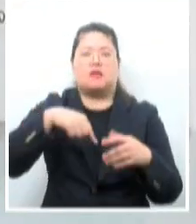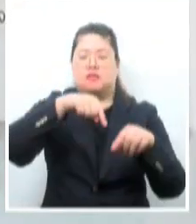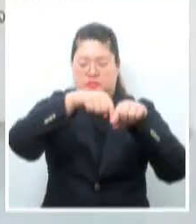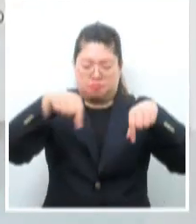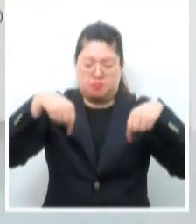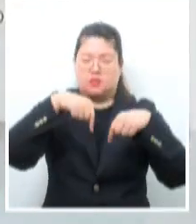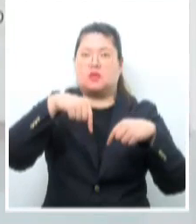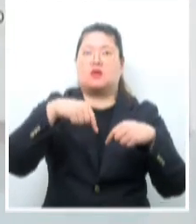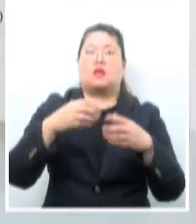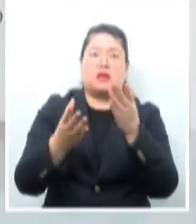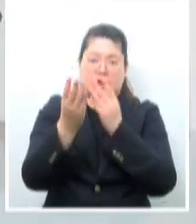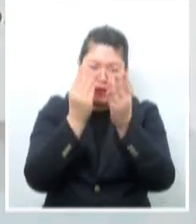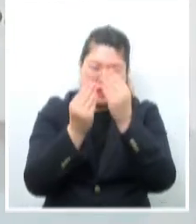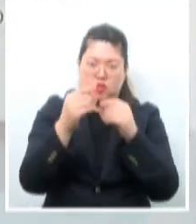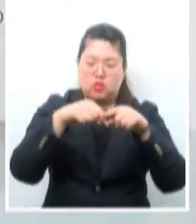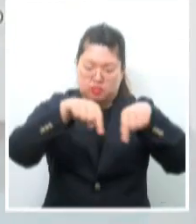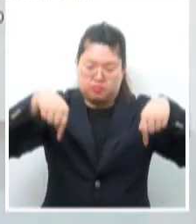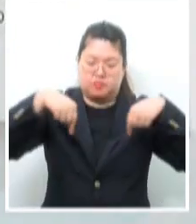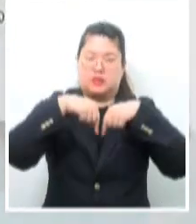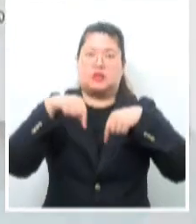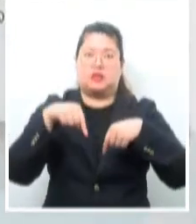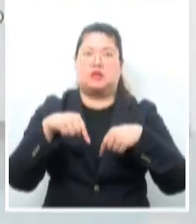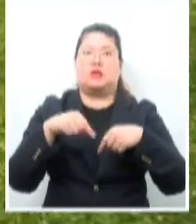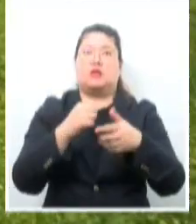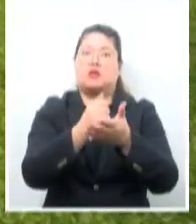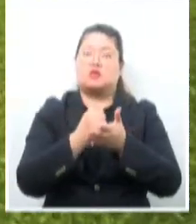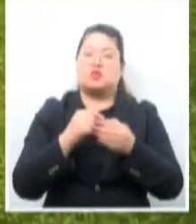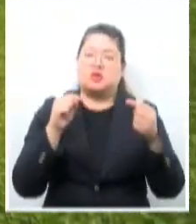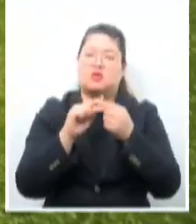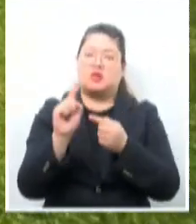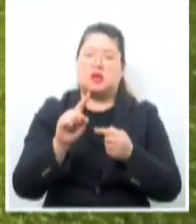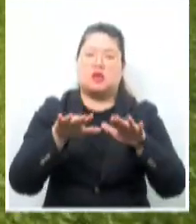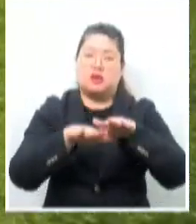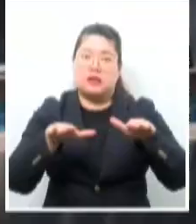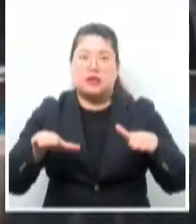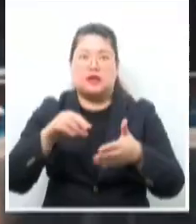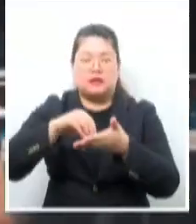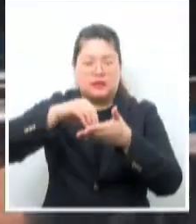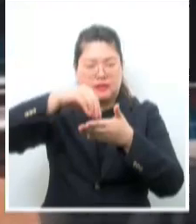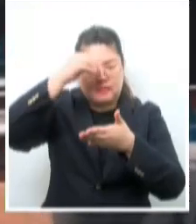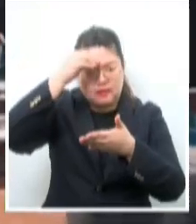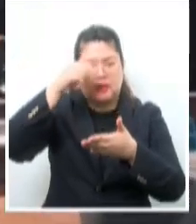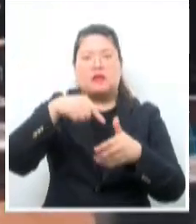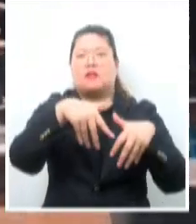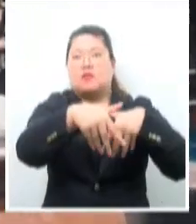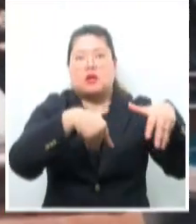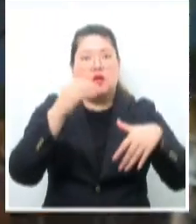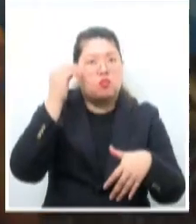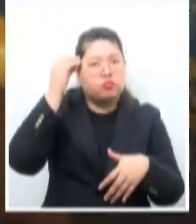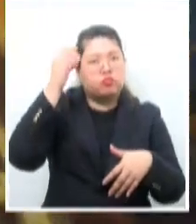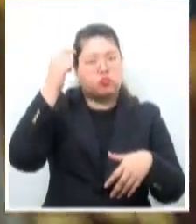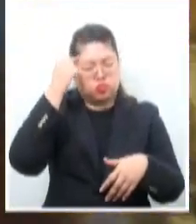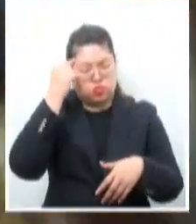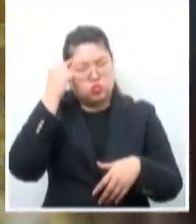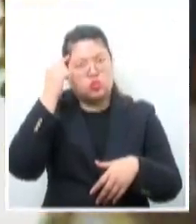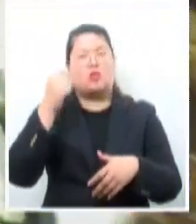ระบบนิเวศการเรียนรู้เชิงพื้นที่เพื่อตอบโจทย์ผู้เรียนทำให้ผู้เรียนรู้จักสภาพการของท้องถิ่นของตนเองมี